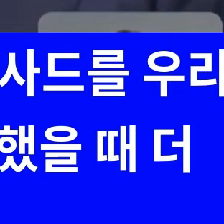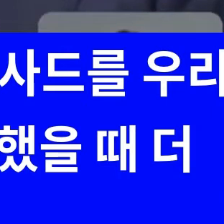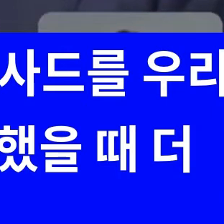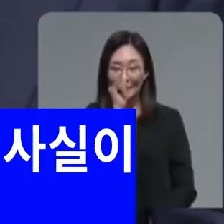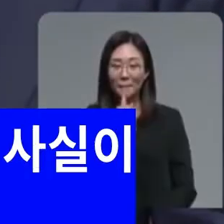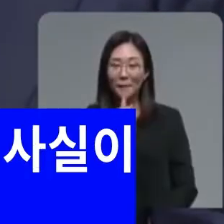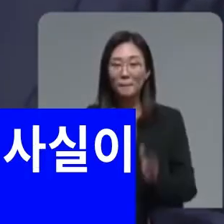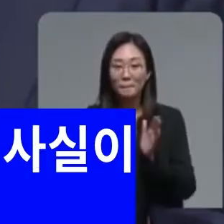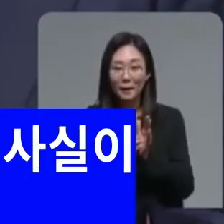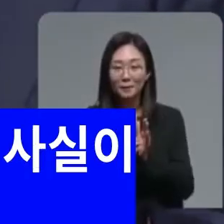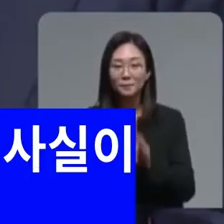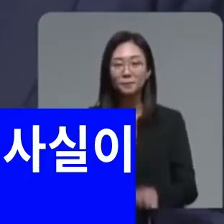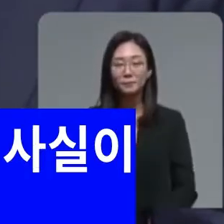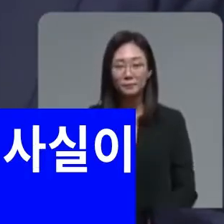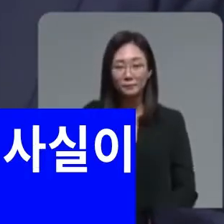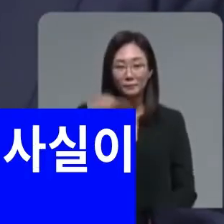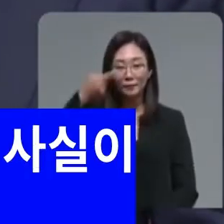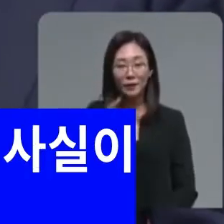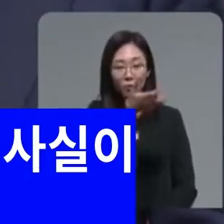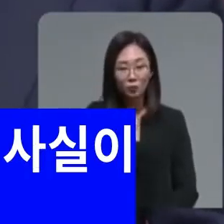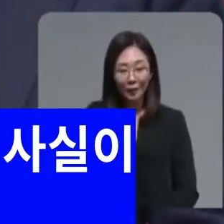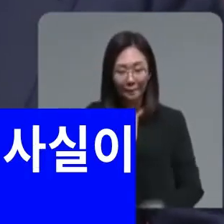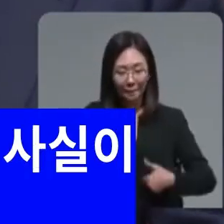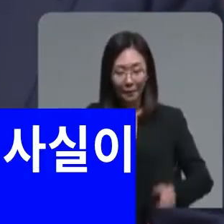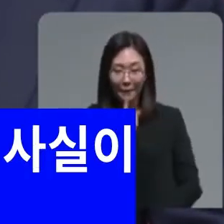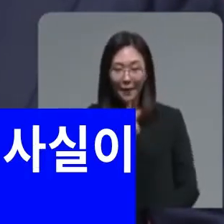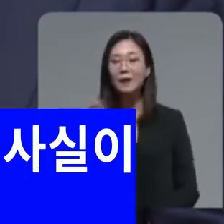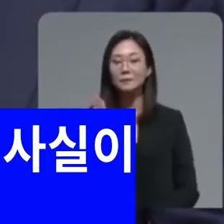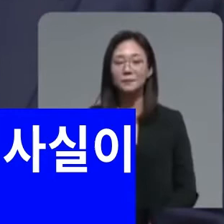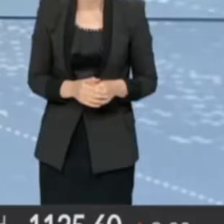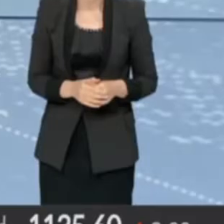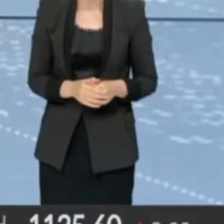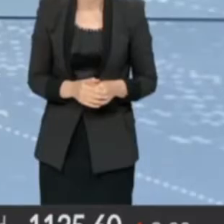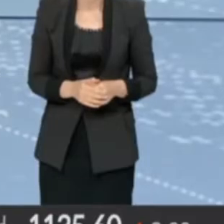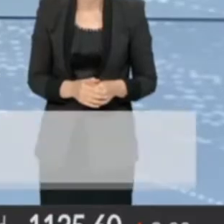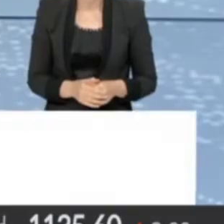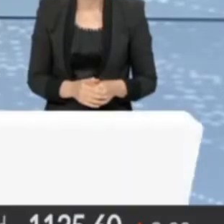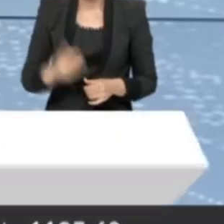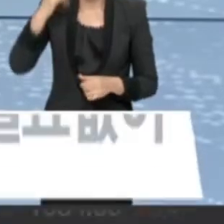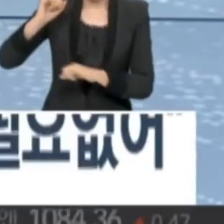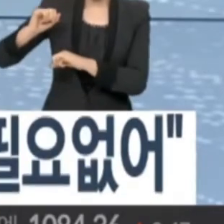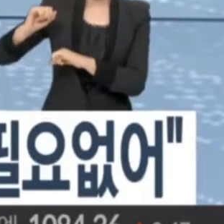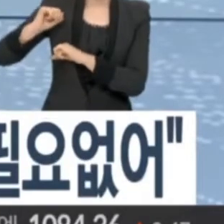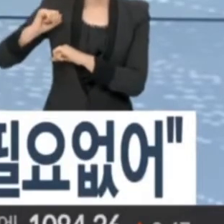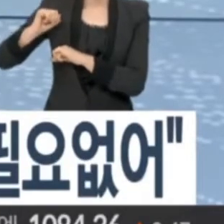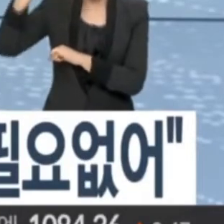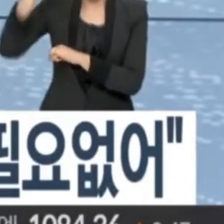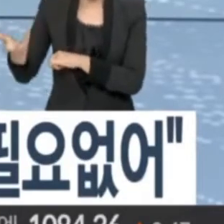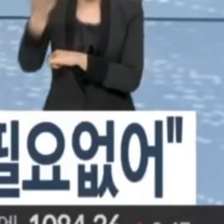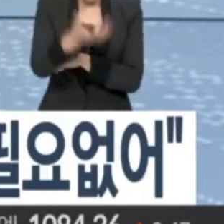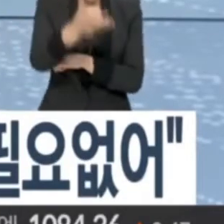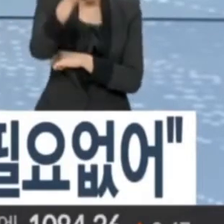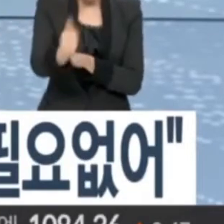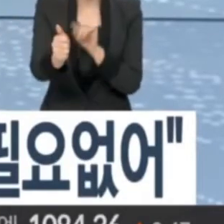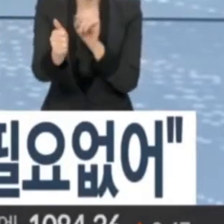것이지 그분이 사드 추가 배치가 필요 없다는 얘기를 한 사실이 없습니다. 빈센트 브룩스 전 주한미군